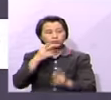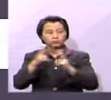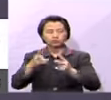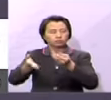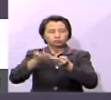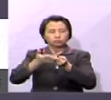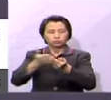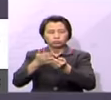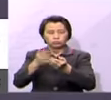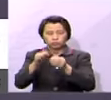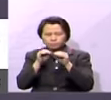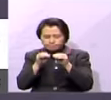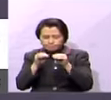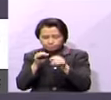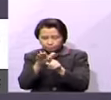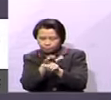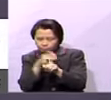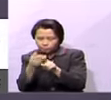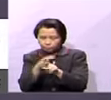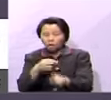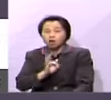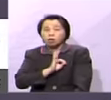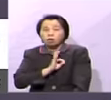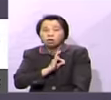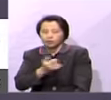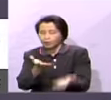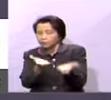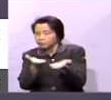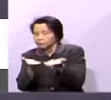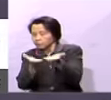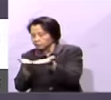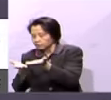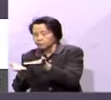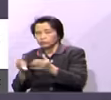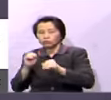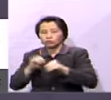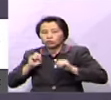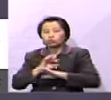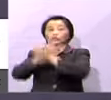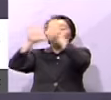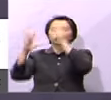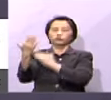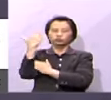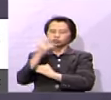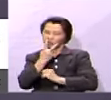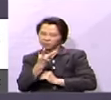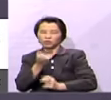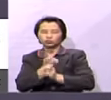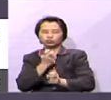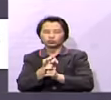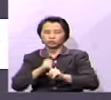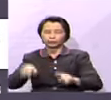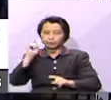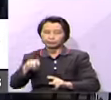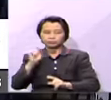mudah dijentik dengan keterujaan. So kita nak bawa keterujaan di waktu subuh hari memang nampak sulit, tapi gelombang ini